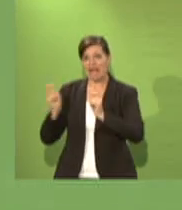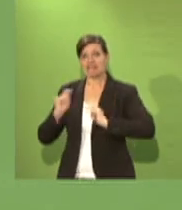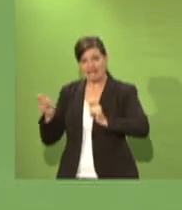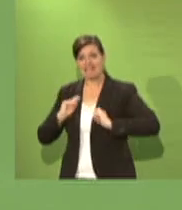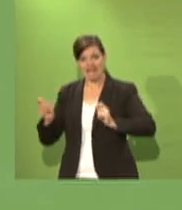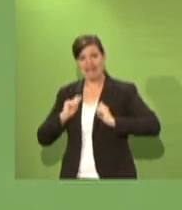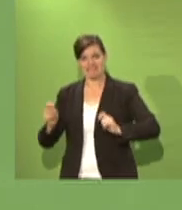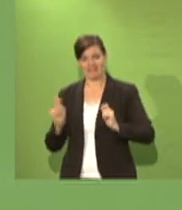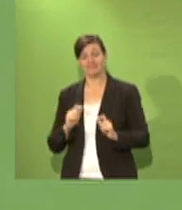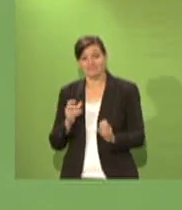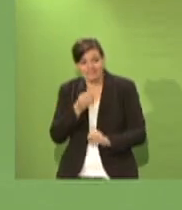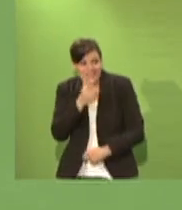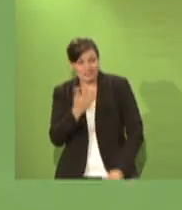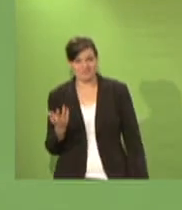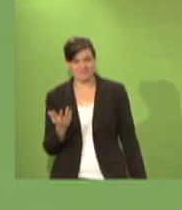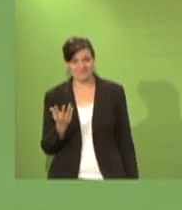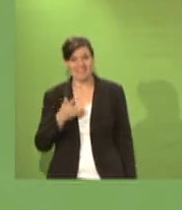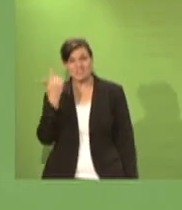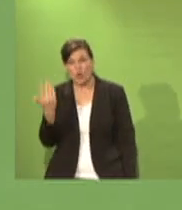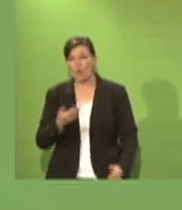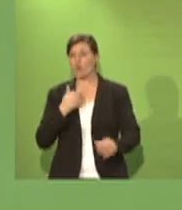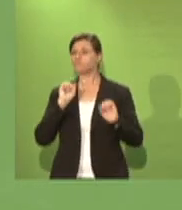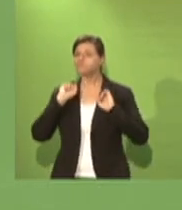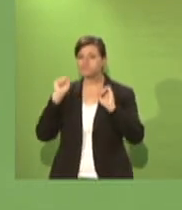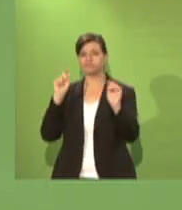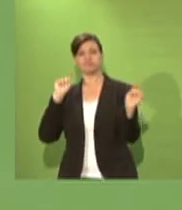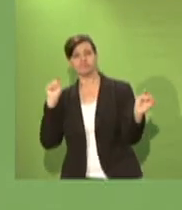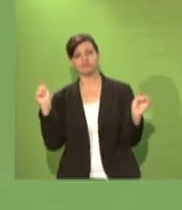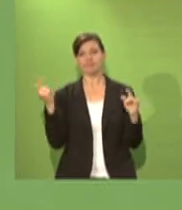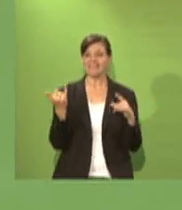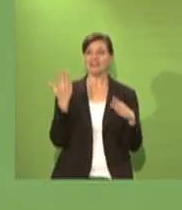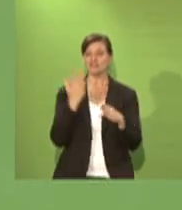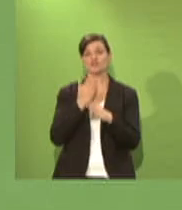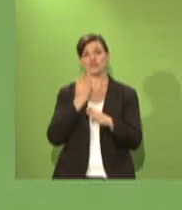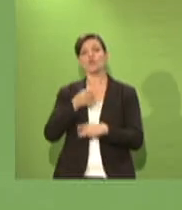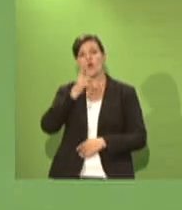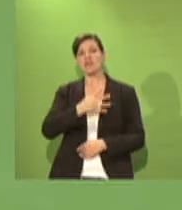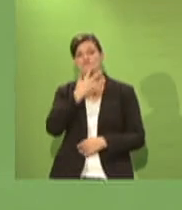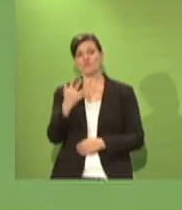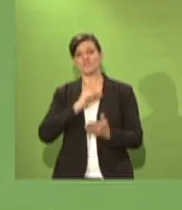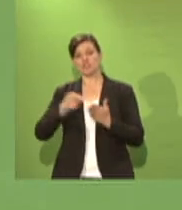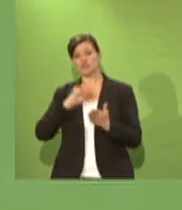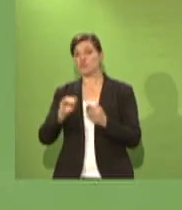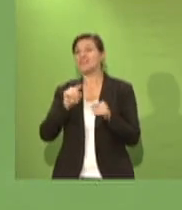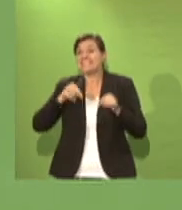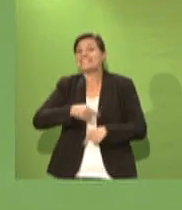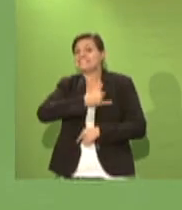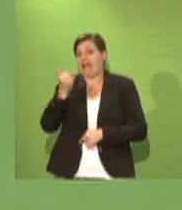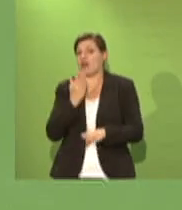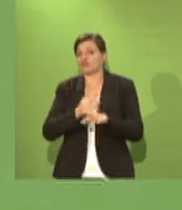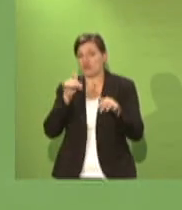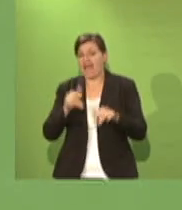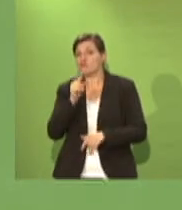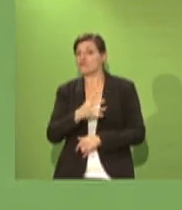weil sonst wäre diese Dynamik, die wäre nicht zu erklären gewesen, dass wir jetzt schon 155 Schulen in diesem Jahr haben und mit dem